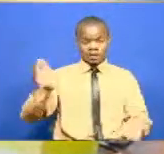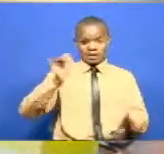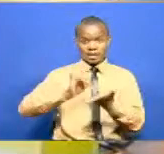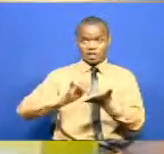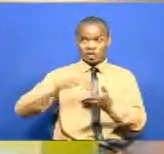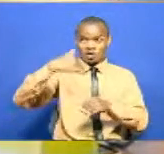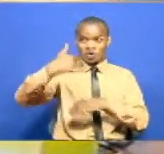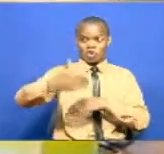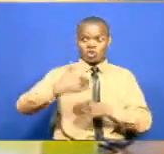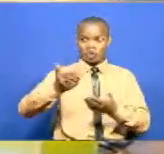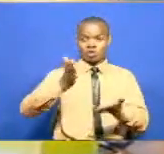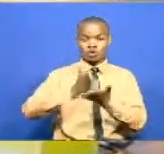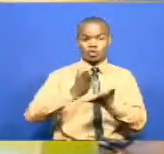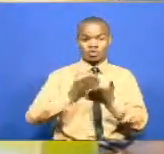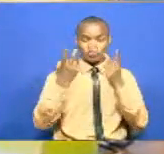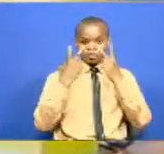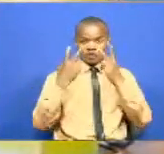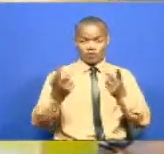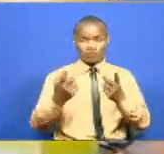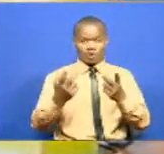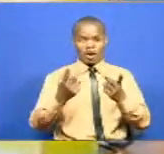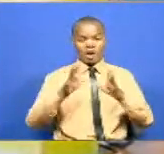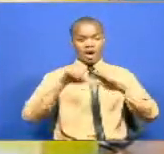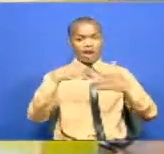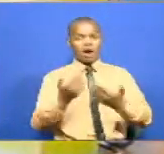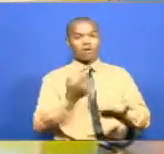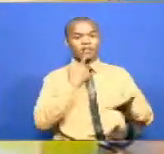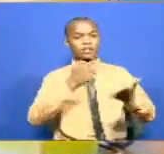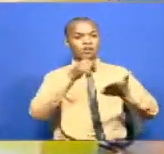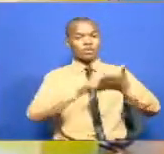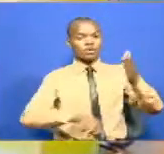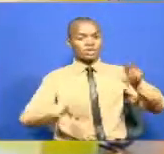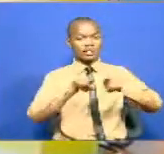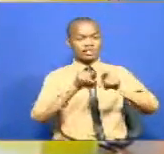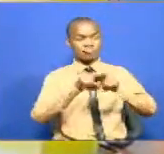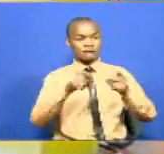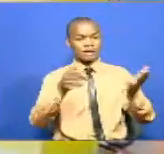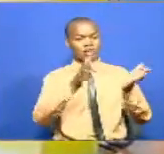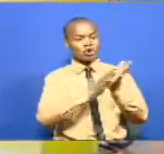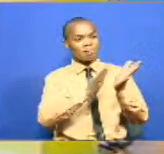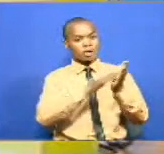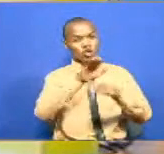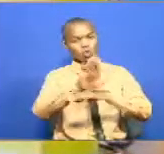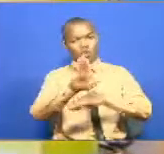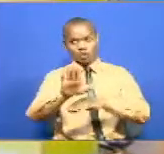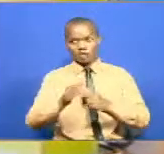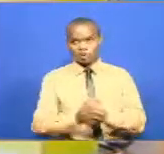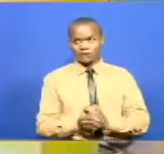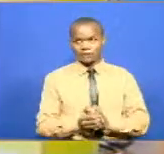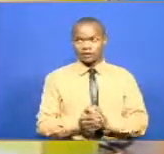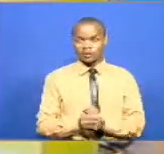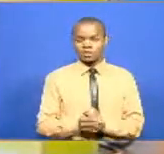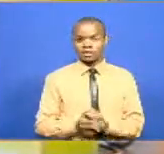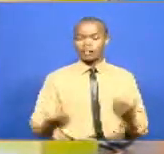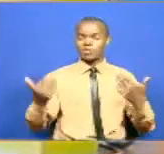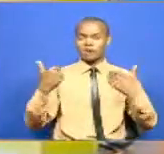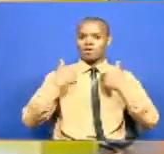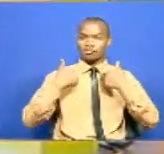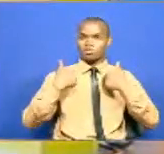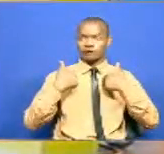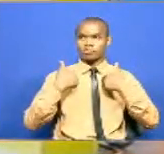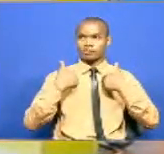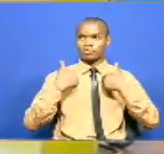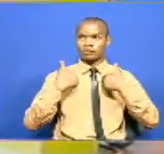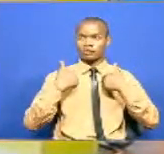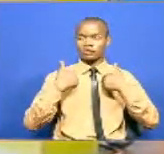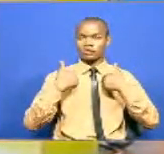nyingine tunadhamini utazamaji wako na kuangalia tu kauli zako kwenye mitandao ya kijamii. Mnasema